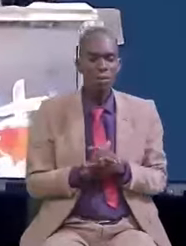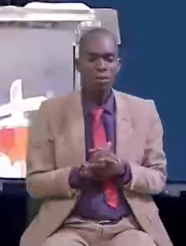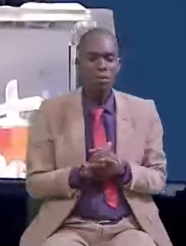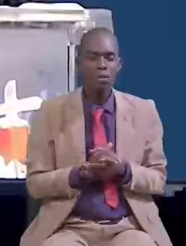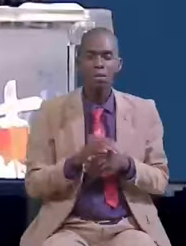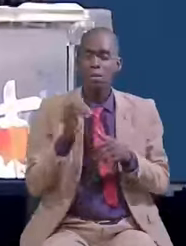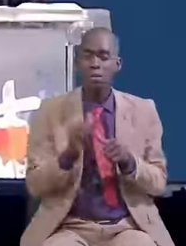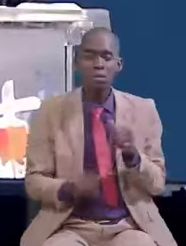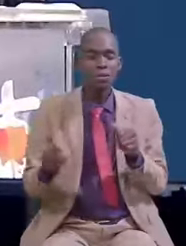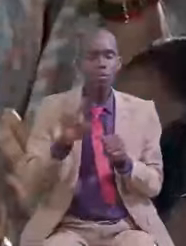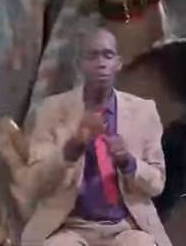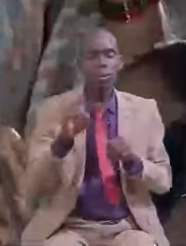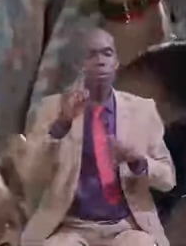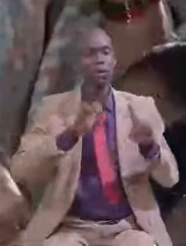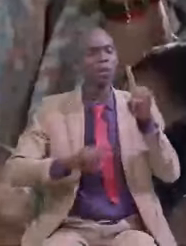tout le monde a dit,